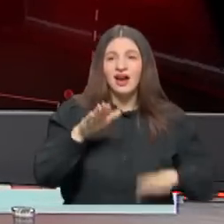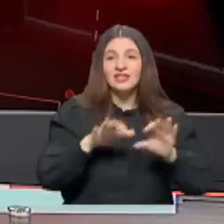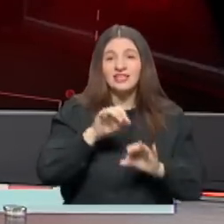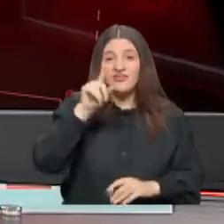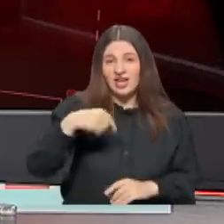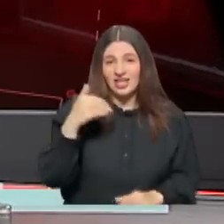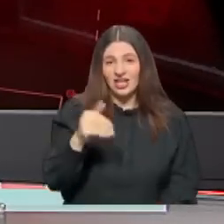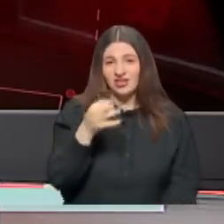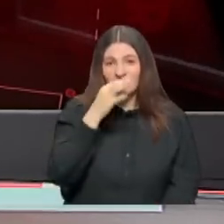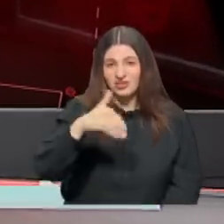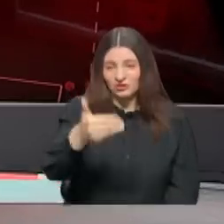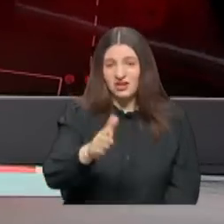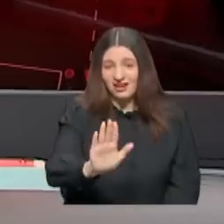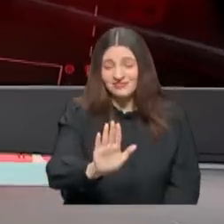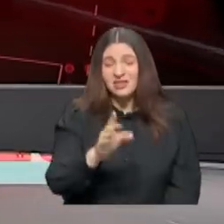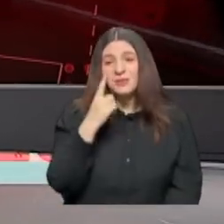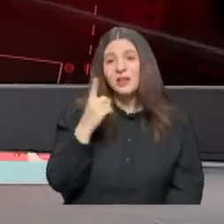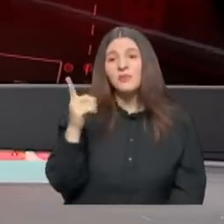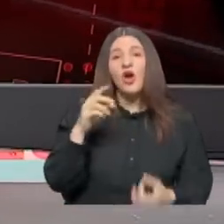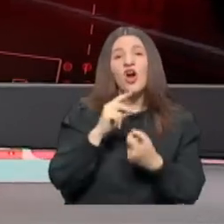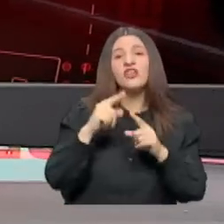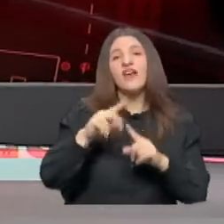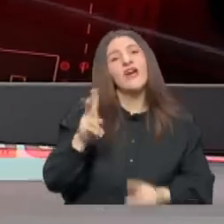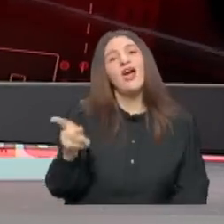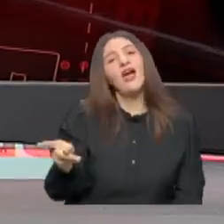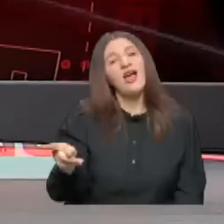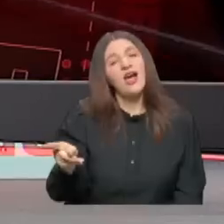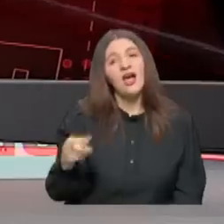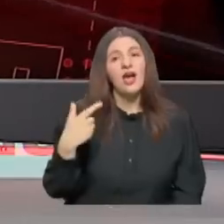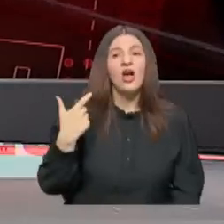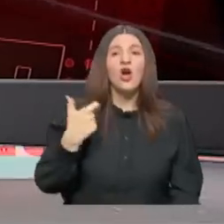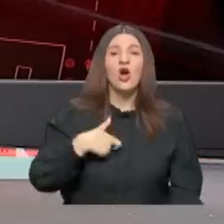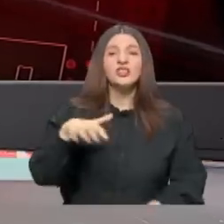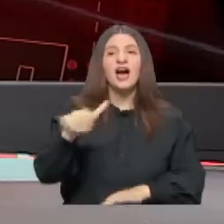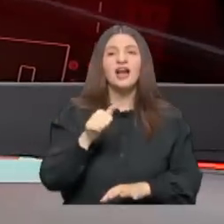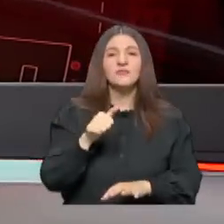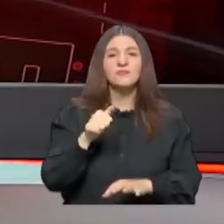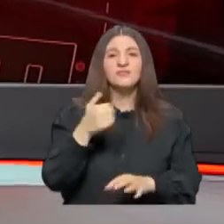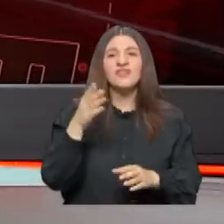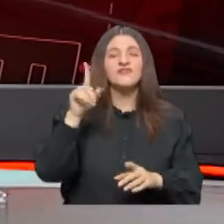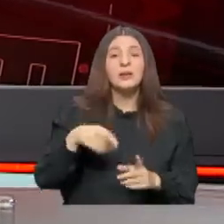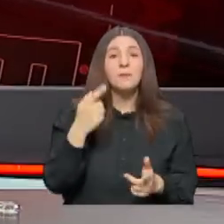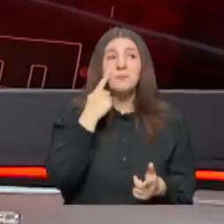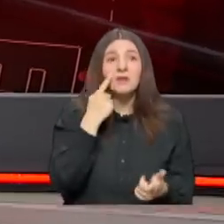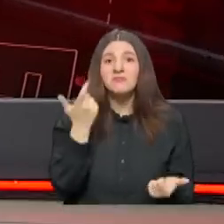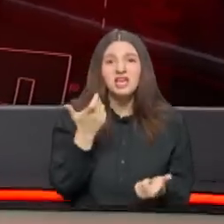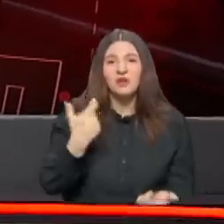Adaletsiz vergiye de geleceğiz haberden sonra. Bakalım bu ÖTV'nin özel tüketim vergisi. Bakalım neresi